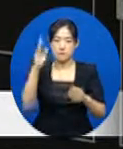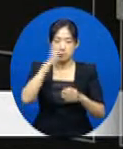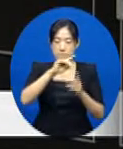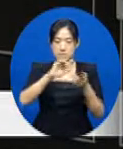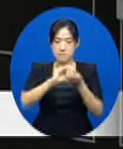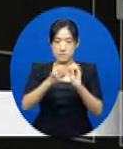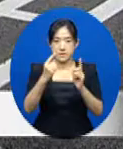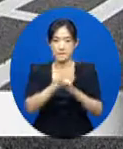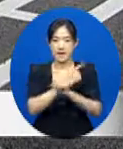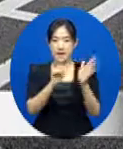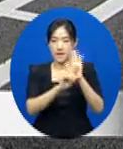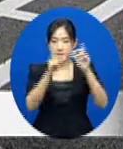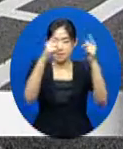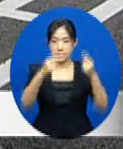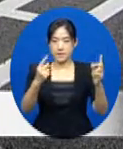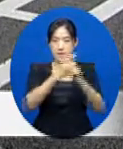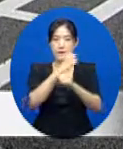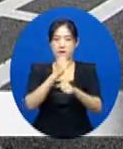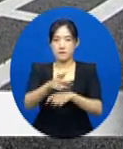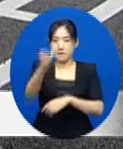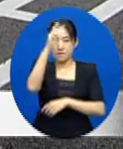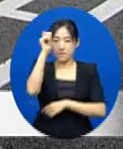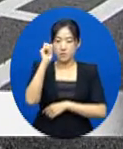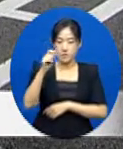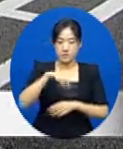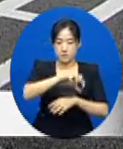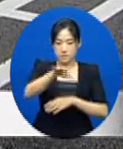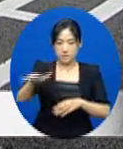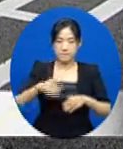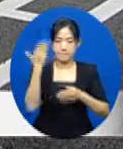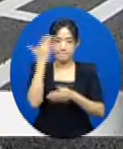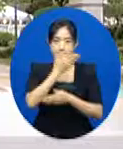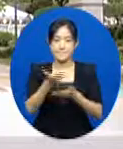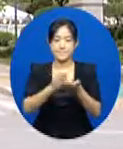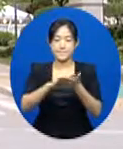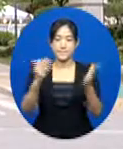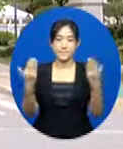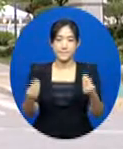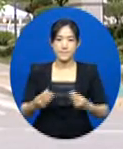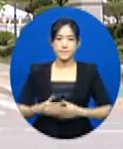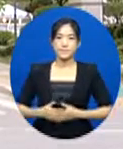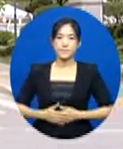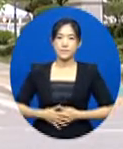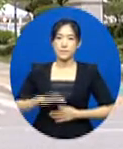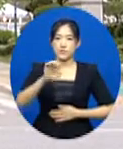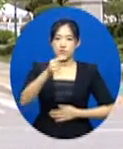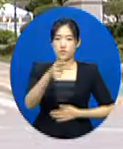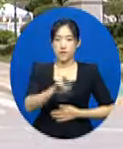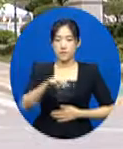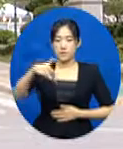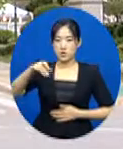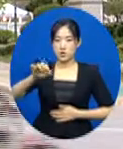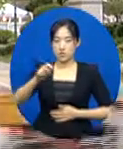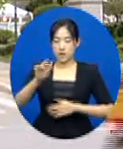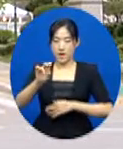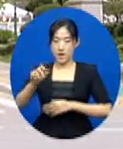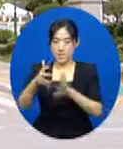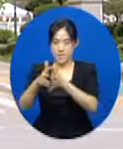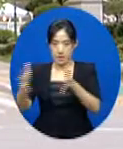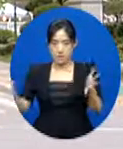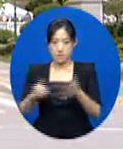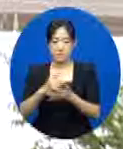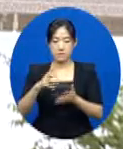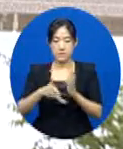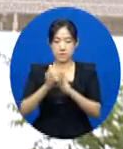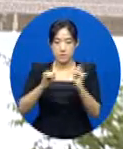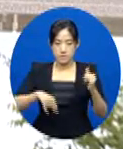교체했으며 배드민턴장 등 마을 주변 환경을 산뜻하게 개선시켰습니다. 우남 청구 아파트 역시 주민